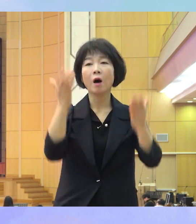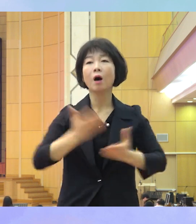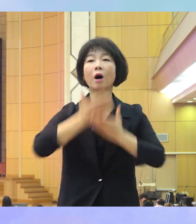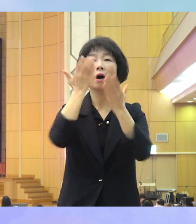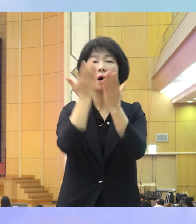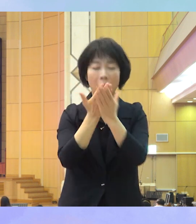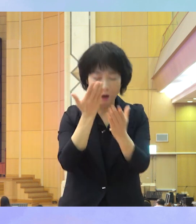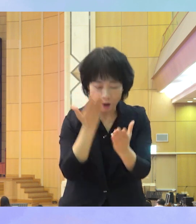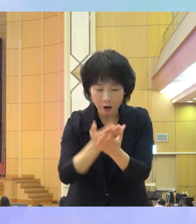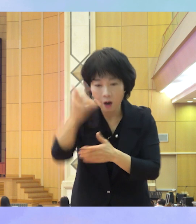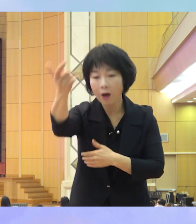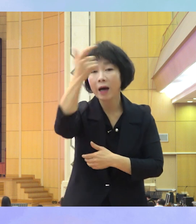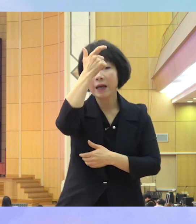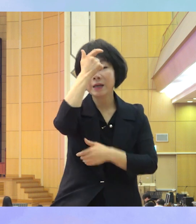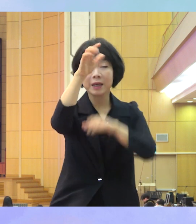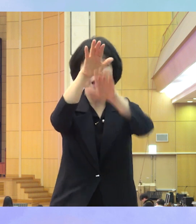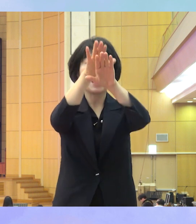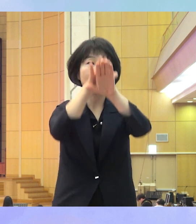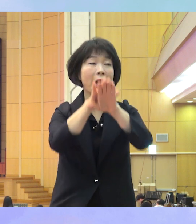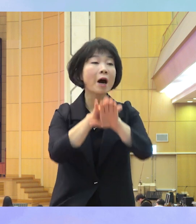다스리소서.